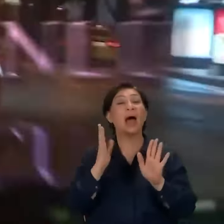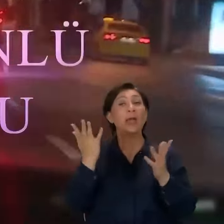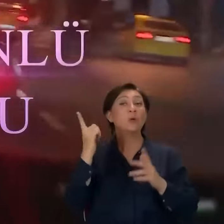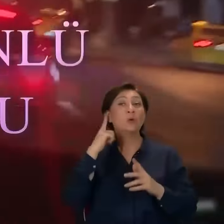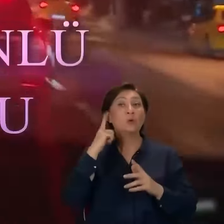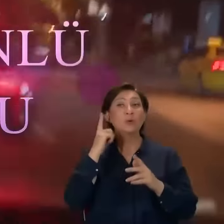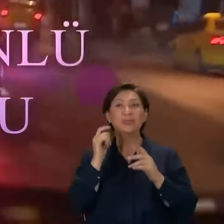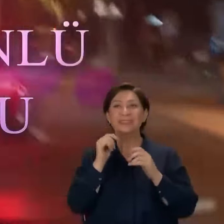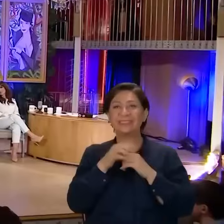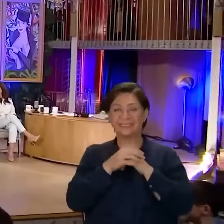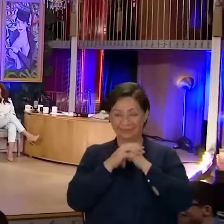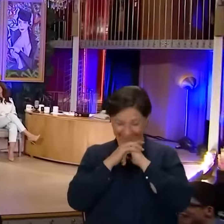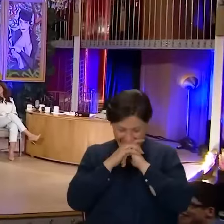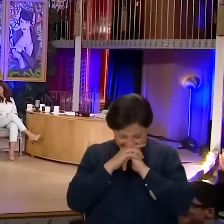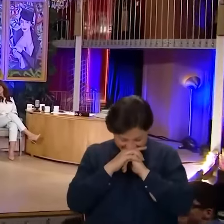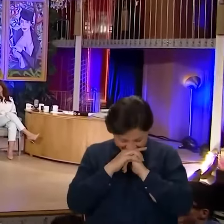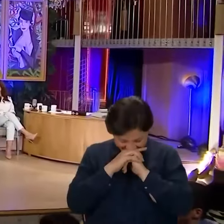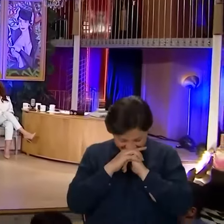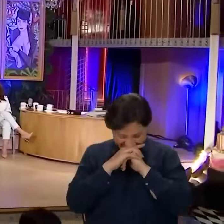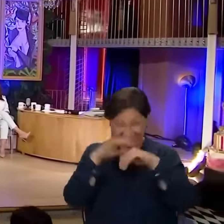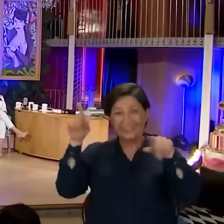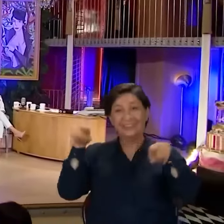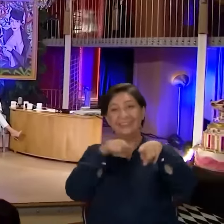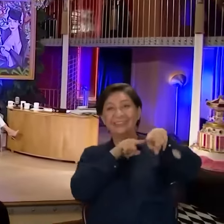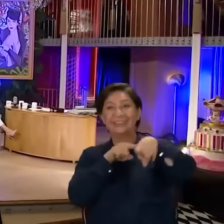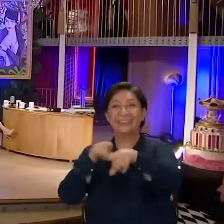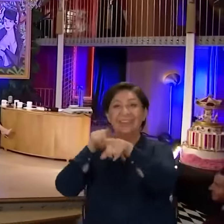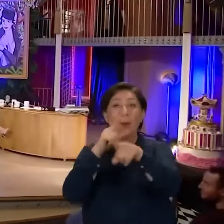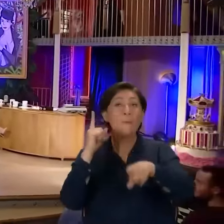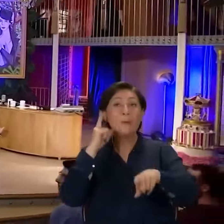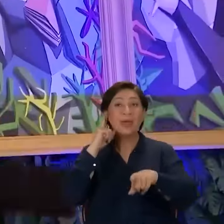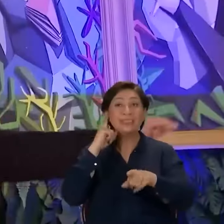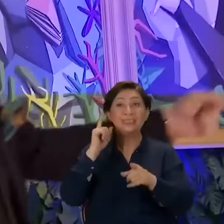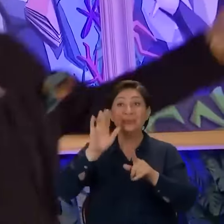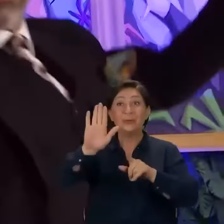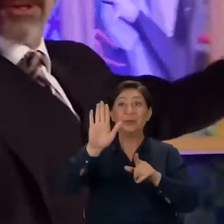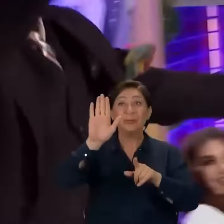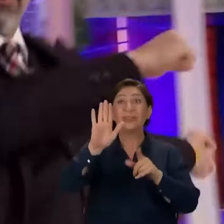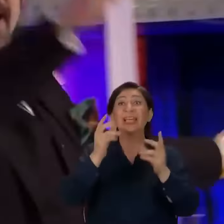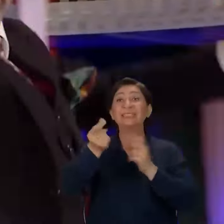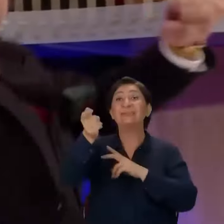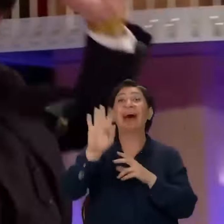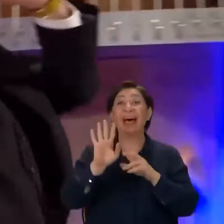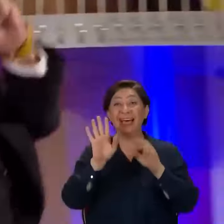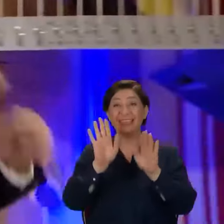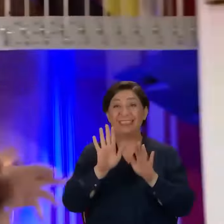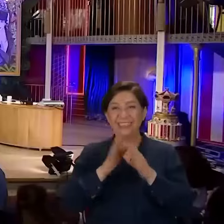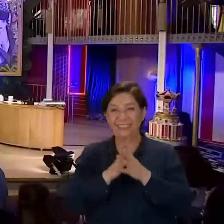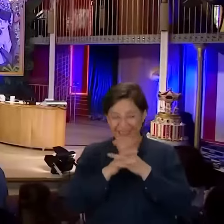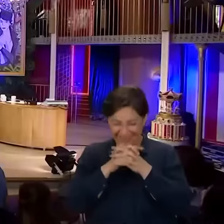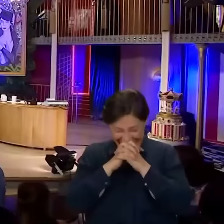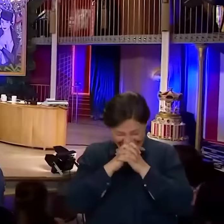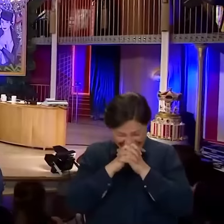yapma. Şey gibi geliyor hani, arkadan takip eden paparazziler söylüyormuş. Dur dur dur kaçma.